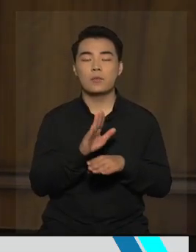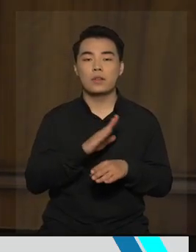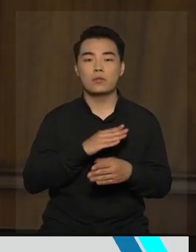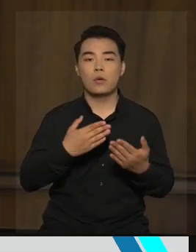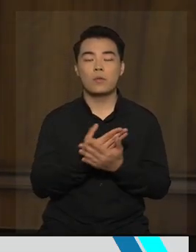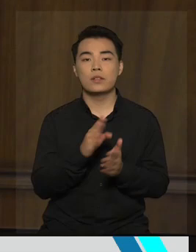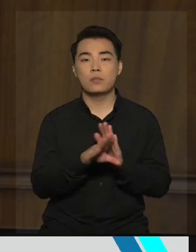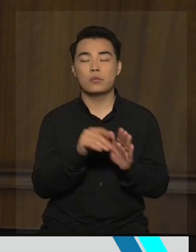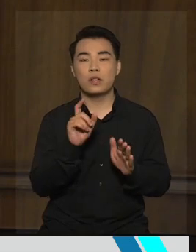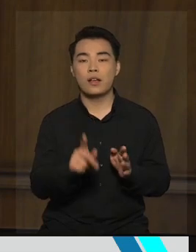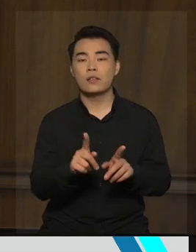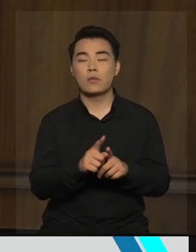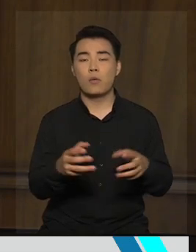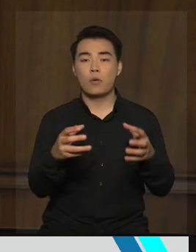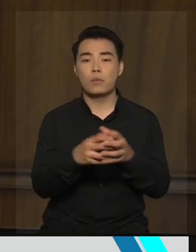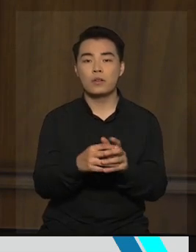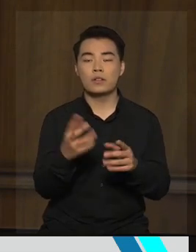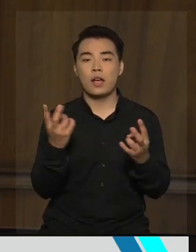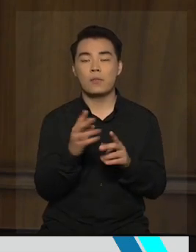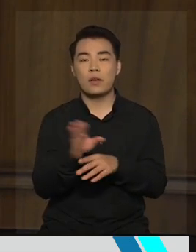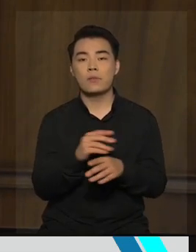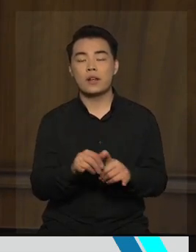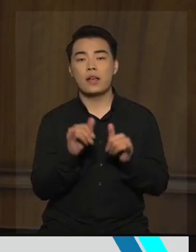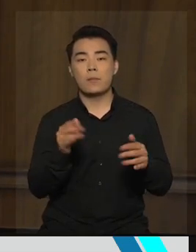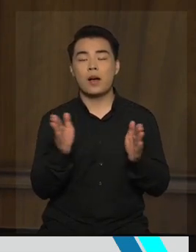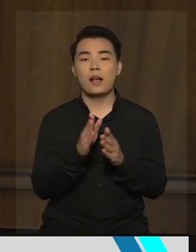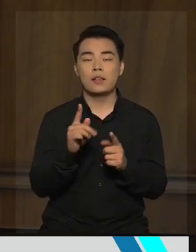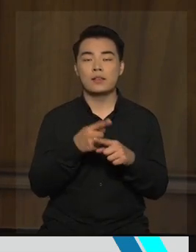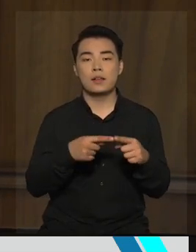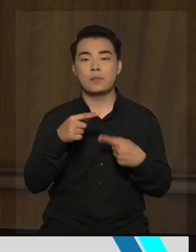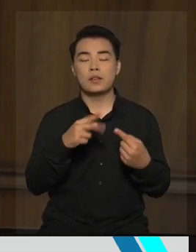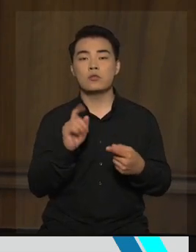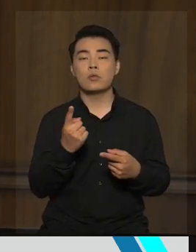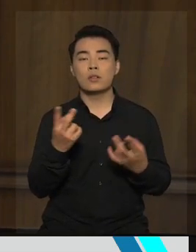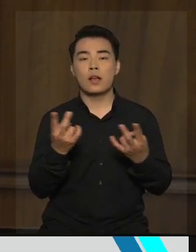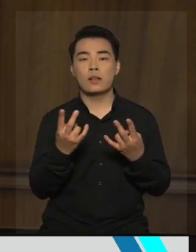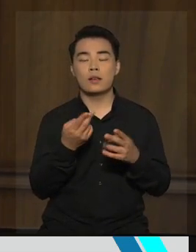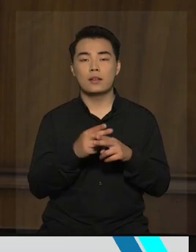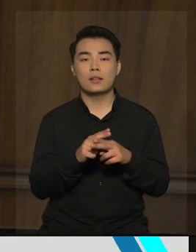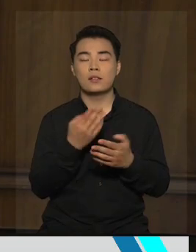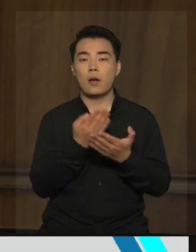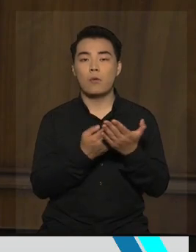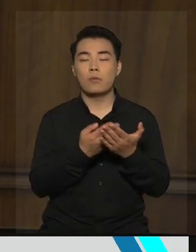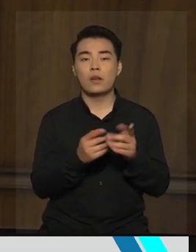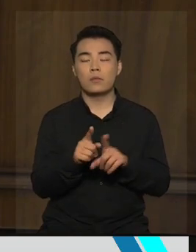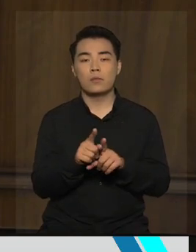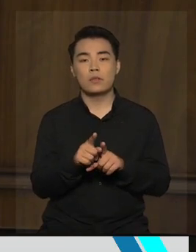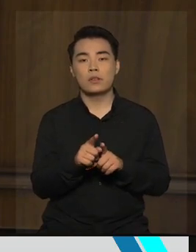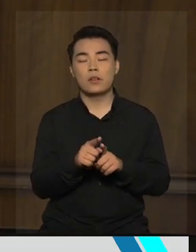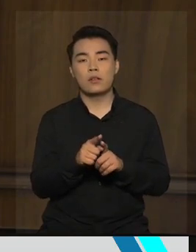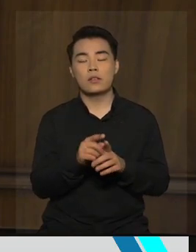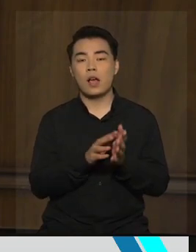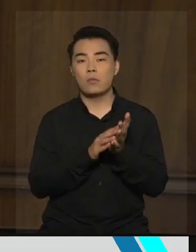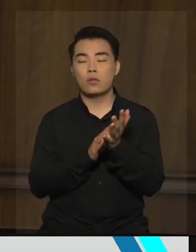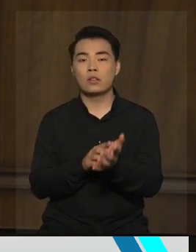новым депутатским корпусом. Что необходимо для развития малого и среднего бизнеса? Это вопрос прежде